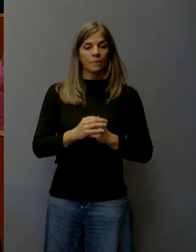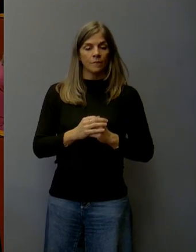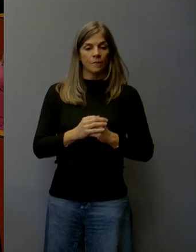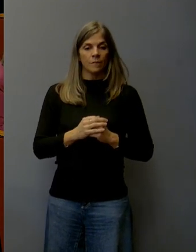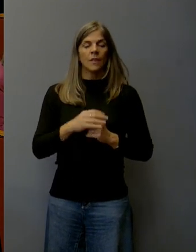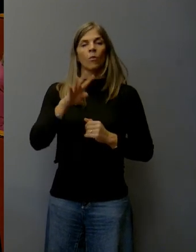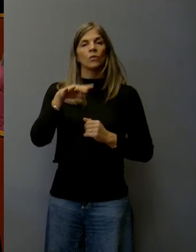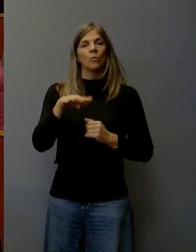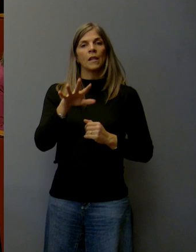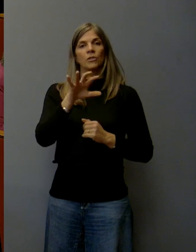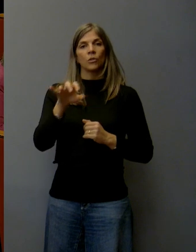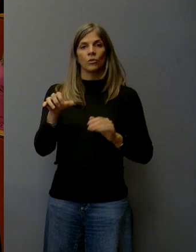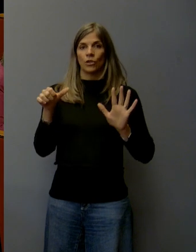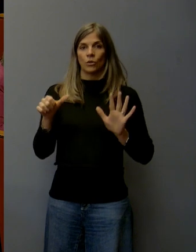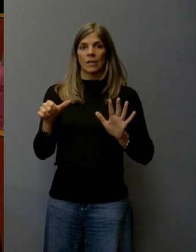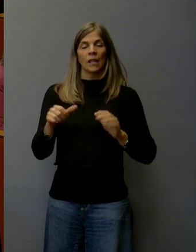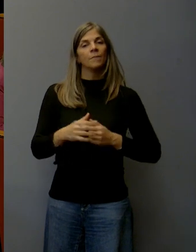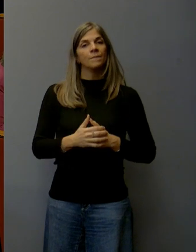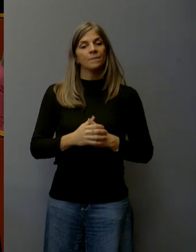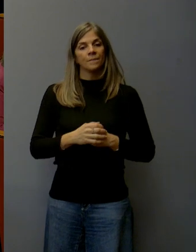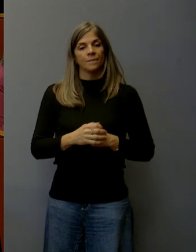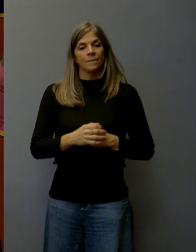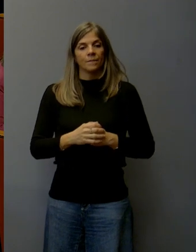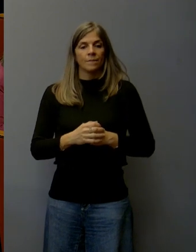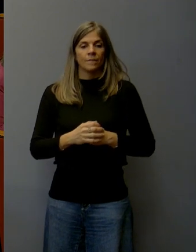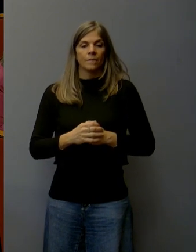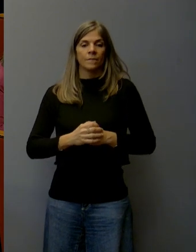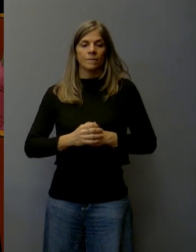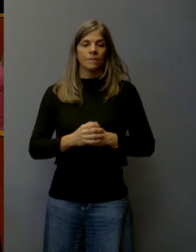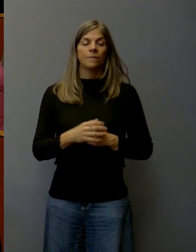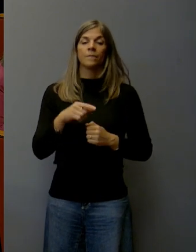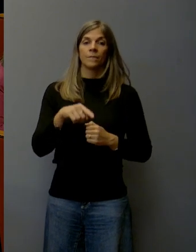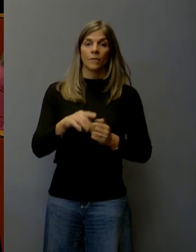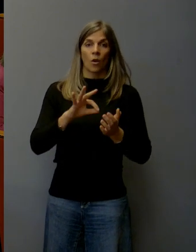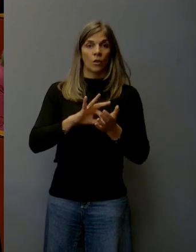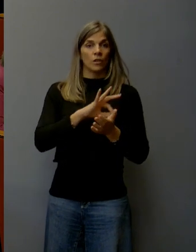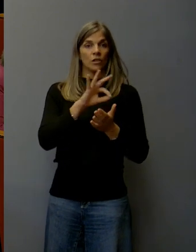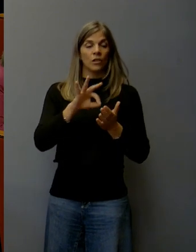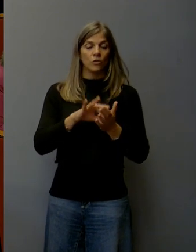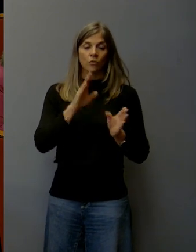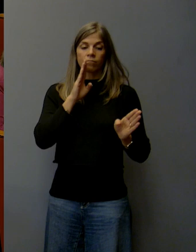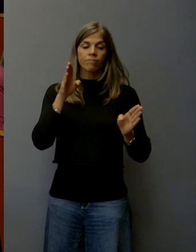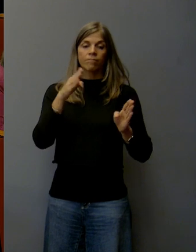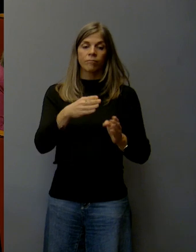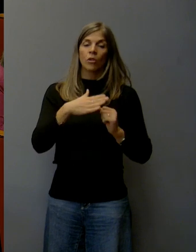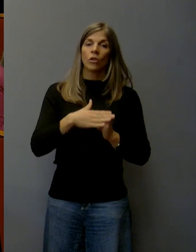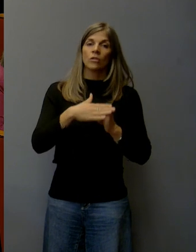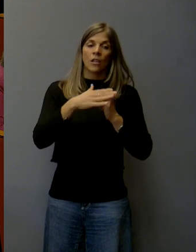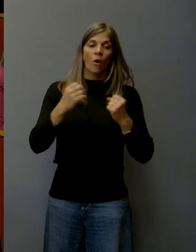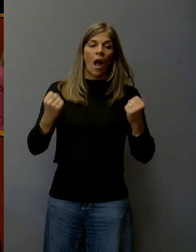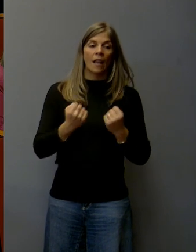è il 4.506 e questo dg è dedicato al sostegno alle attività sportive